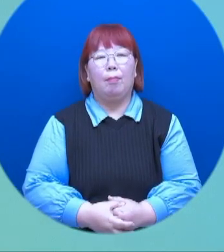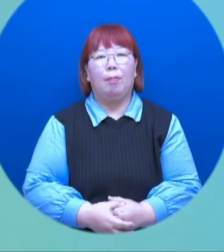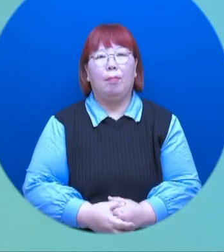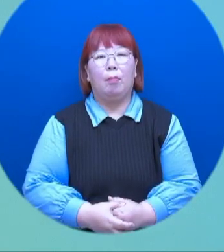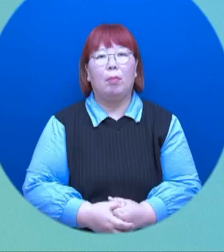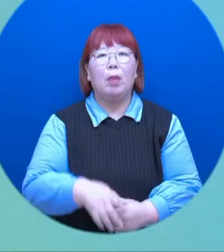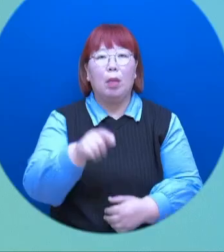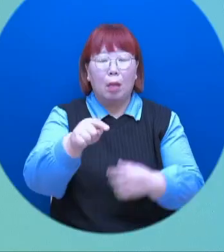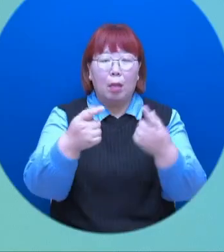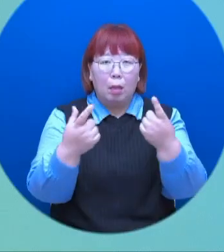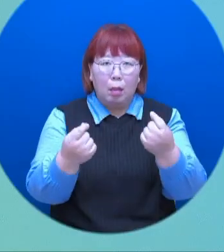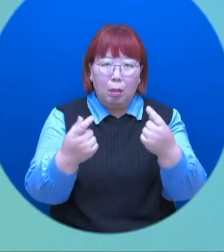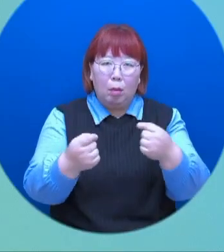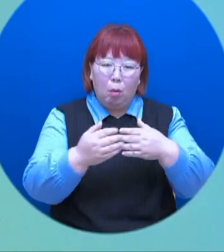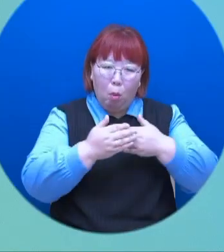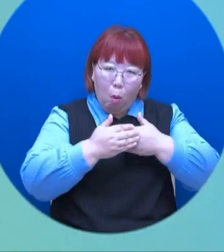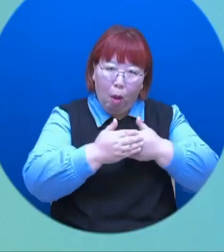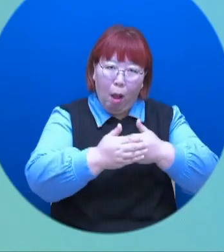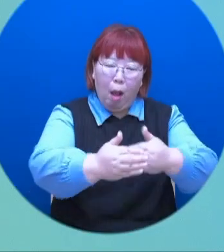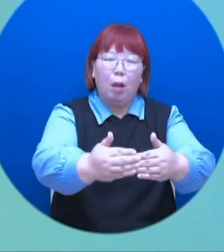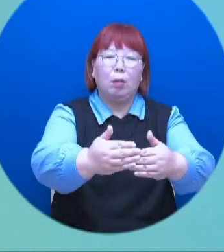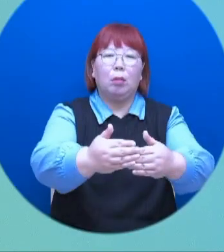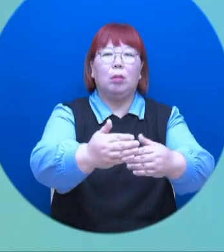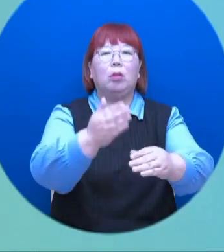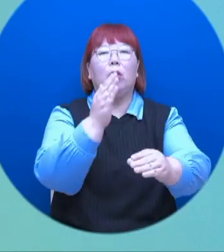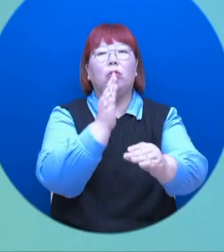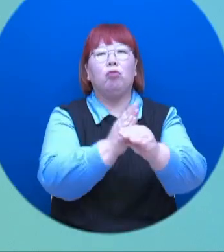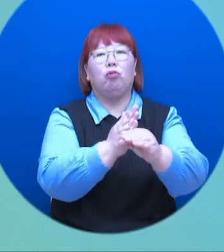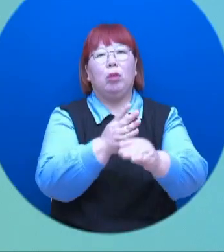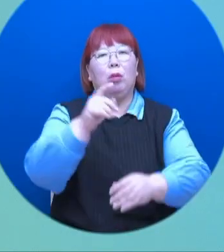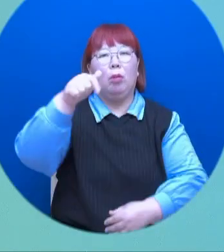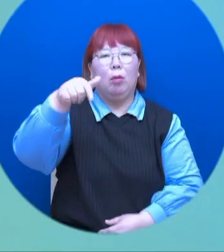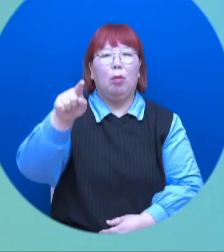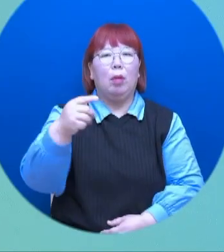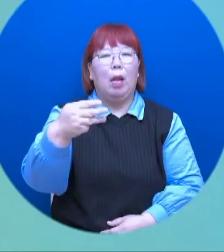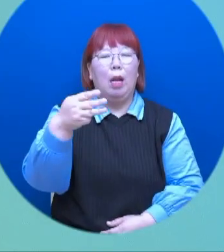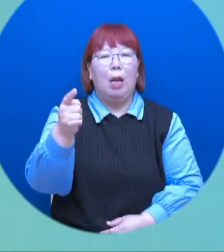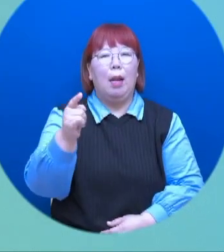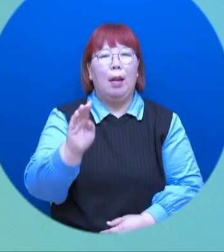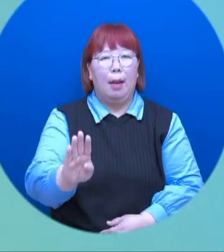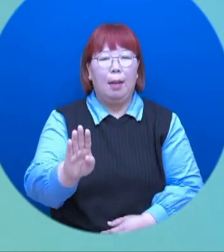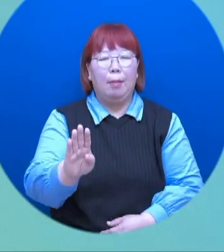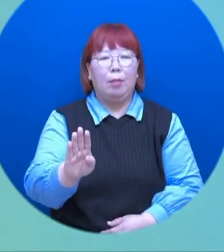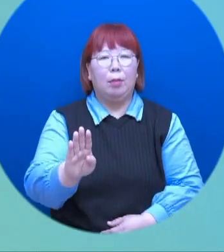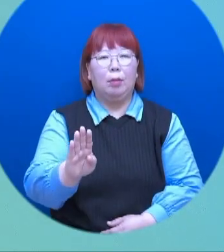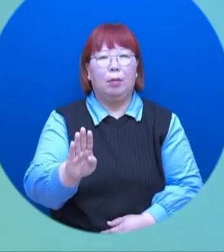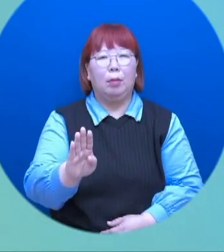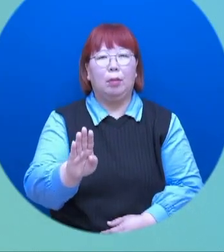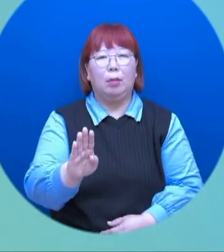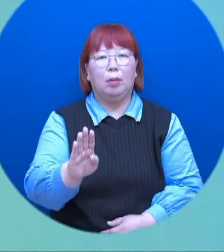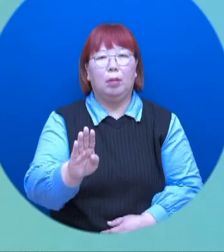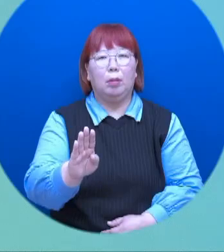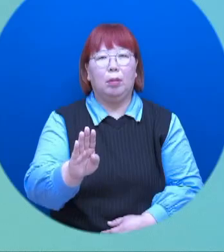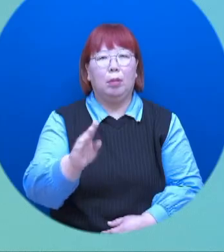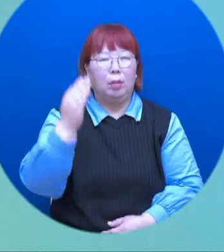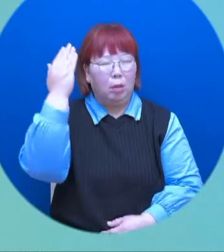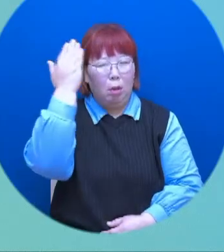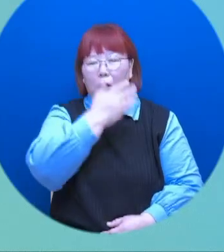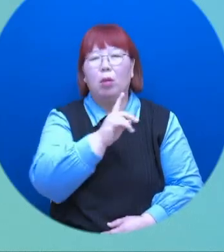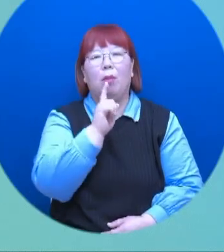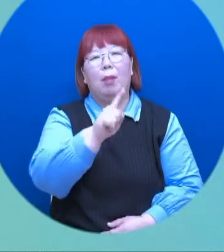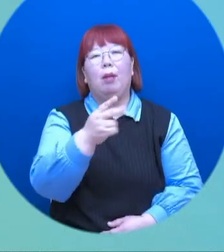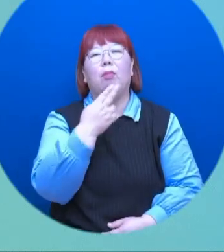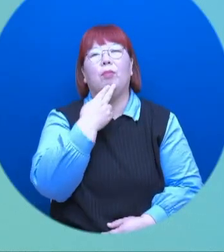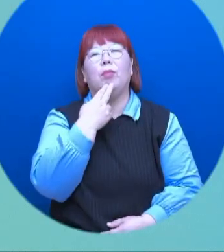그런 과정에 있어서도 갈렙은 전혀 언급되고 있지